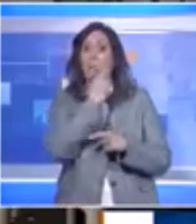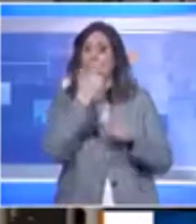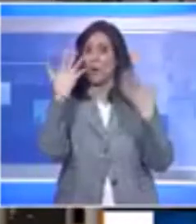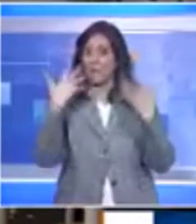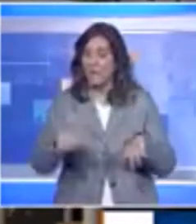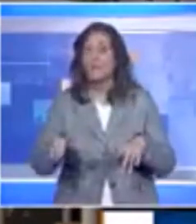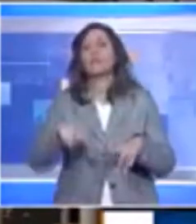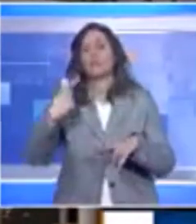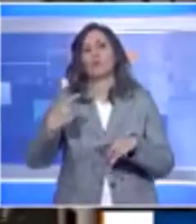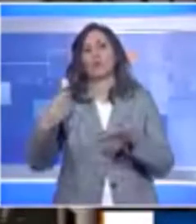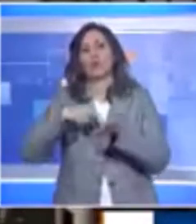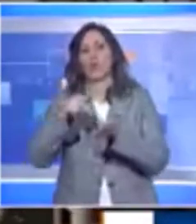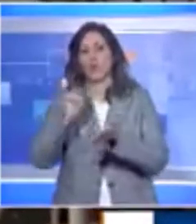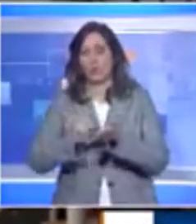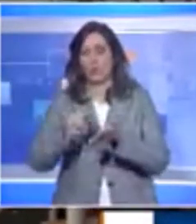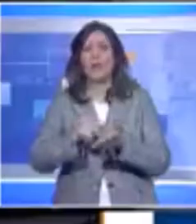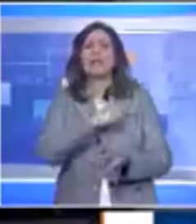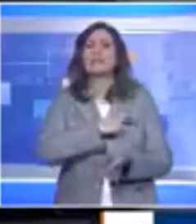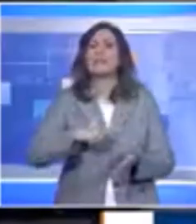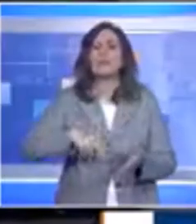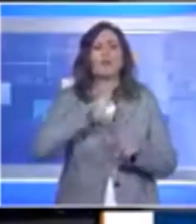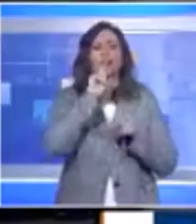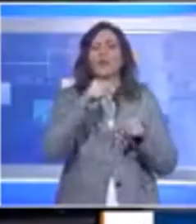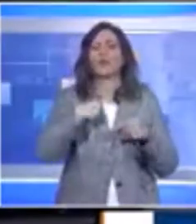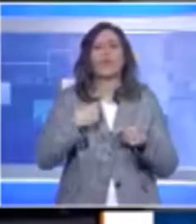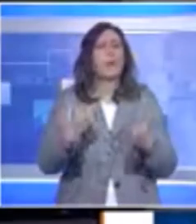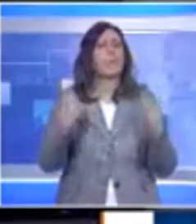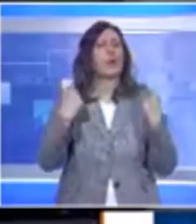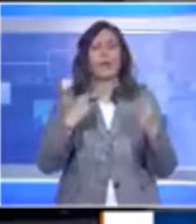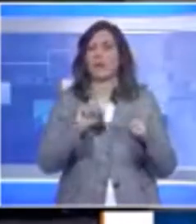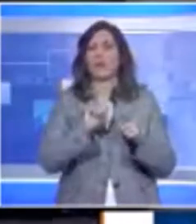sindaci dunque nessuno sgarbo istituzionale ma solo precauzione